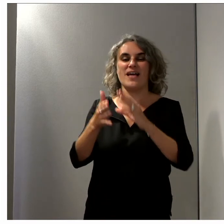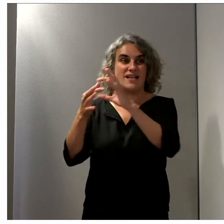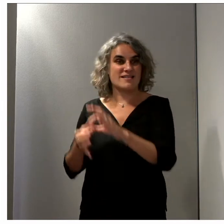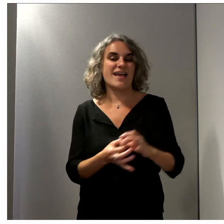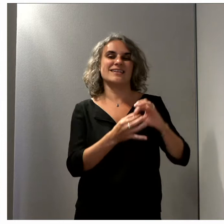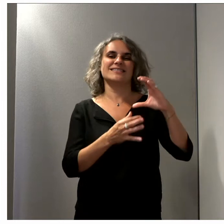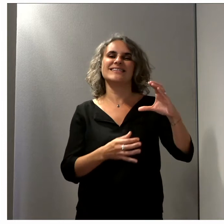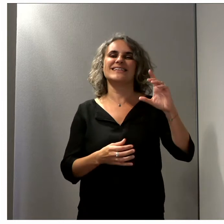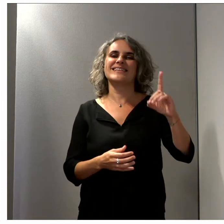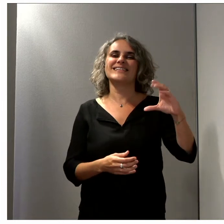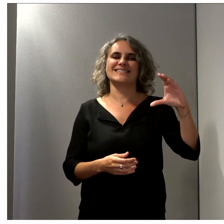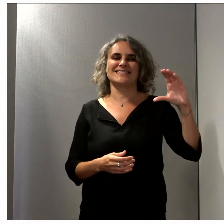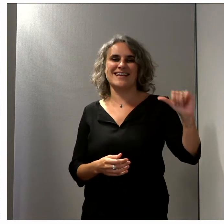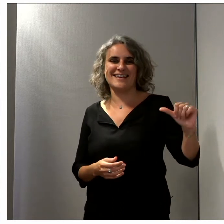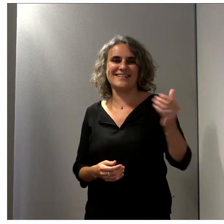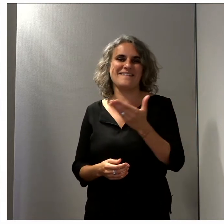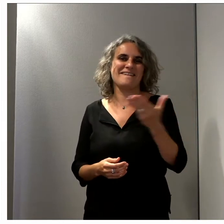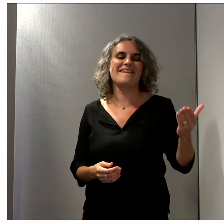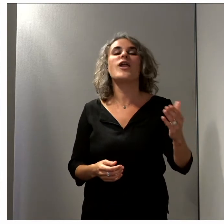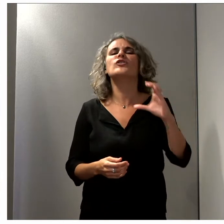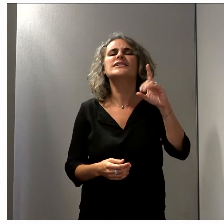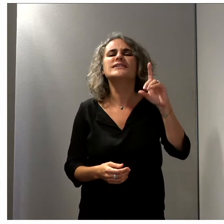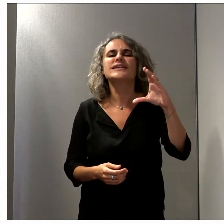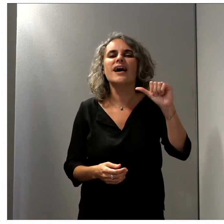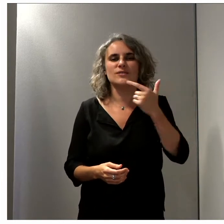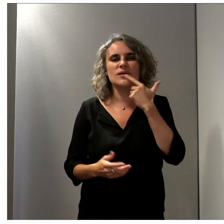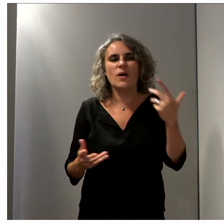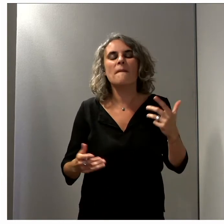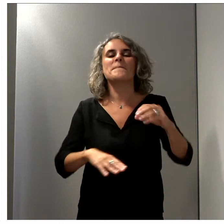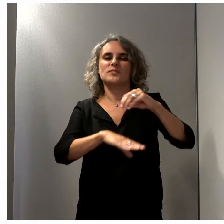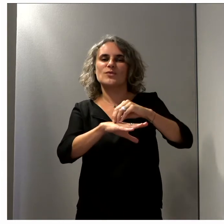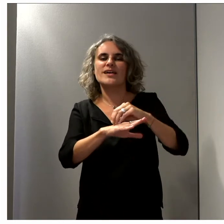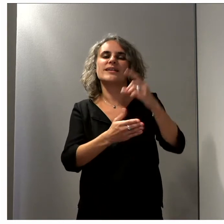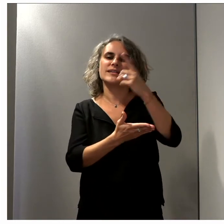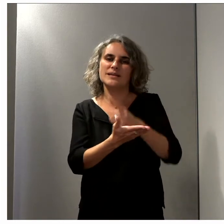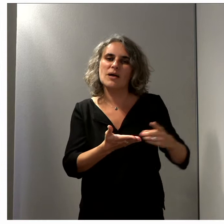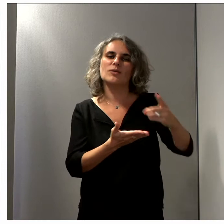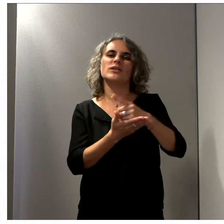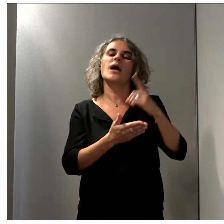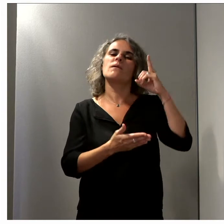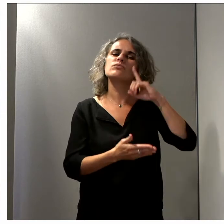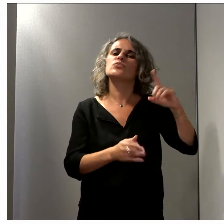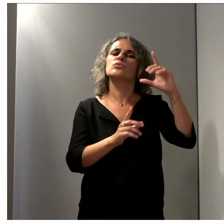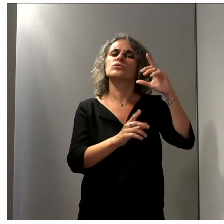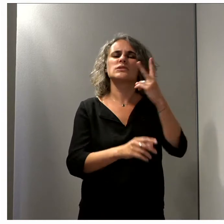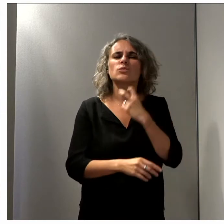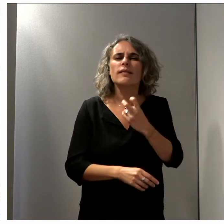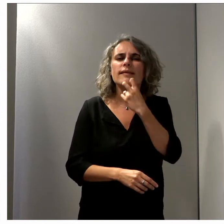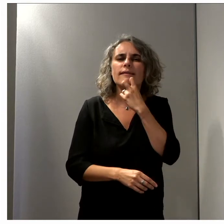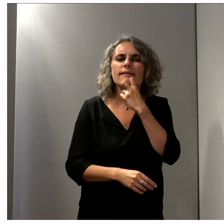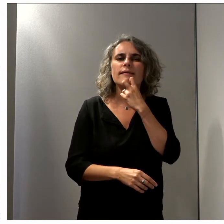Alors, désolé pour les acronymes, donc on va traduire. CDCA, ça veut dire Conseil départemental pour la